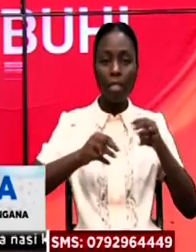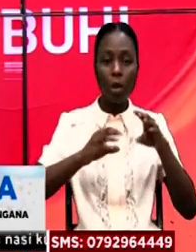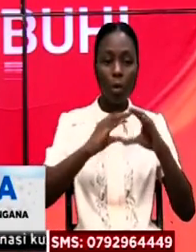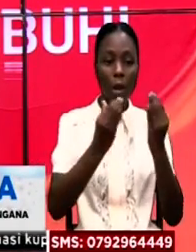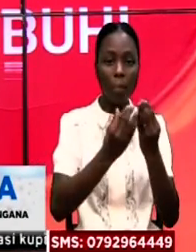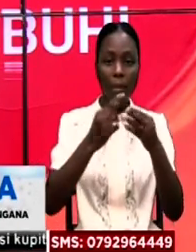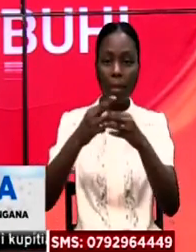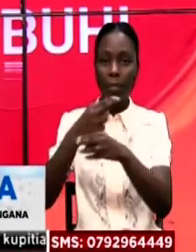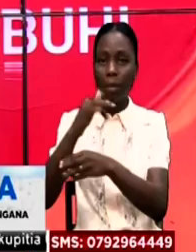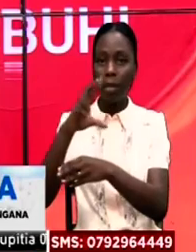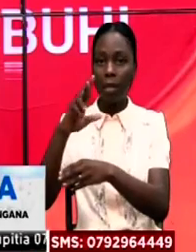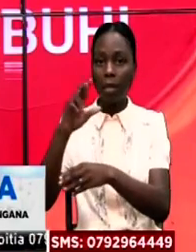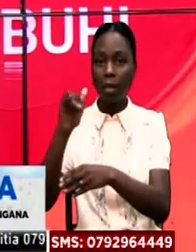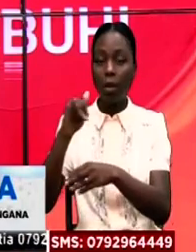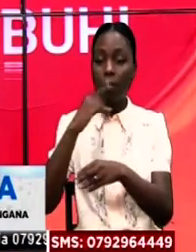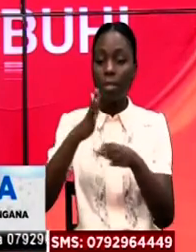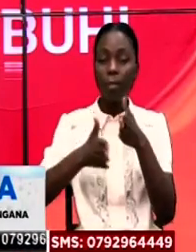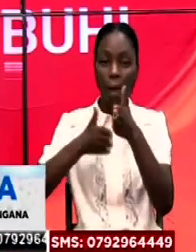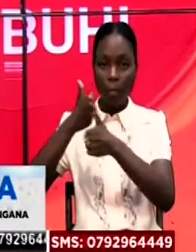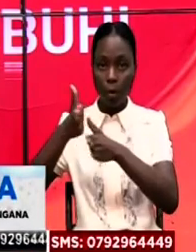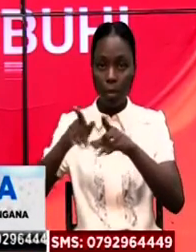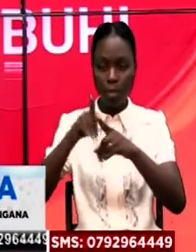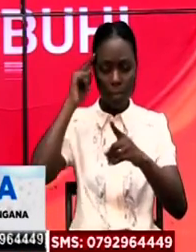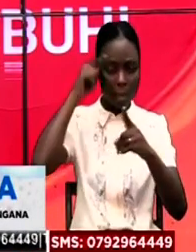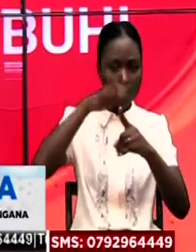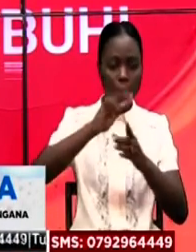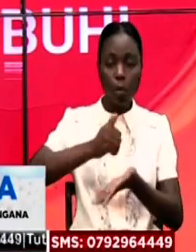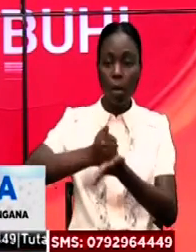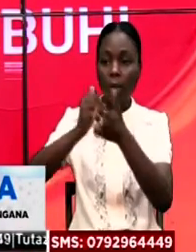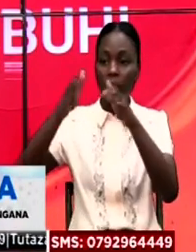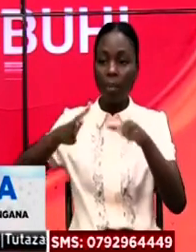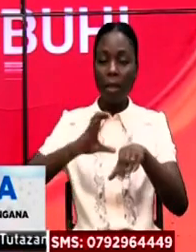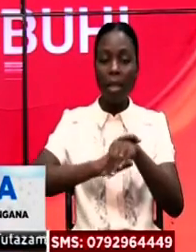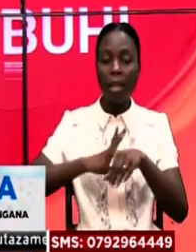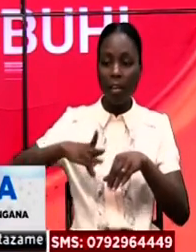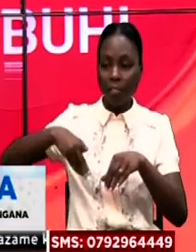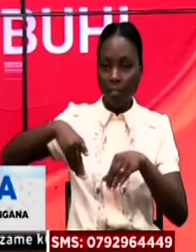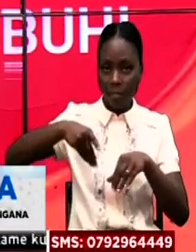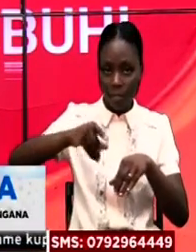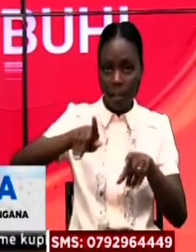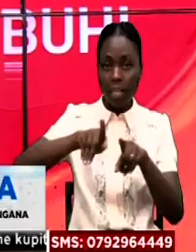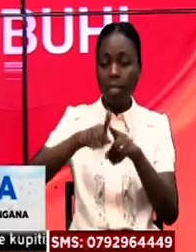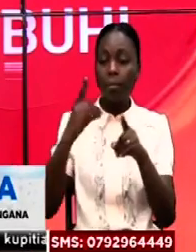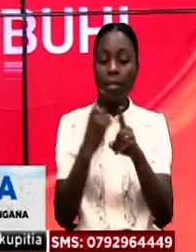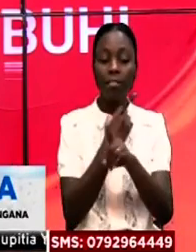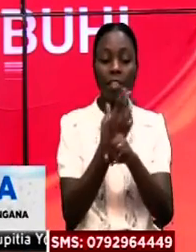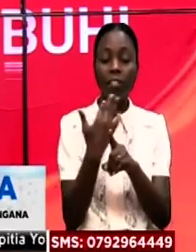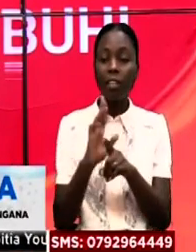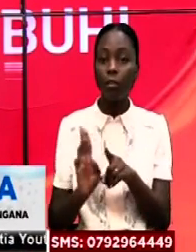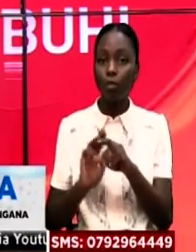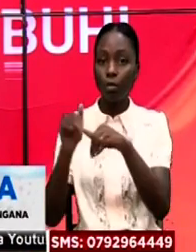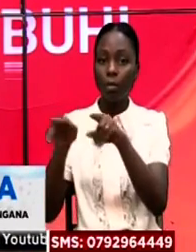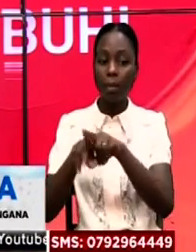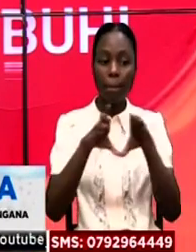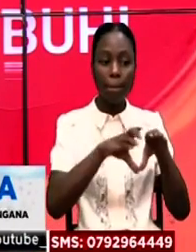hiyo Hilary Akabi Wamesema kwamba amradi huo unanuia kwa saidi ya kulimu wa kupata mbegu, umbolea, vifahavia kilimu hito na